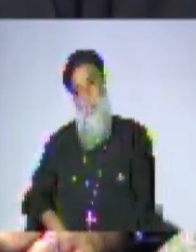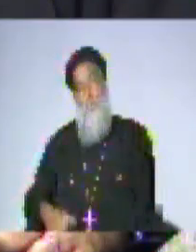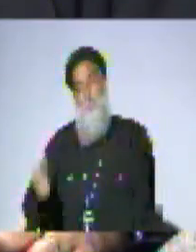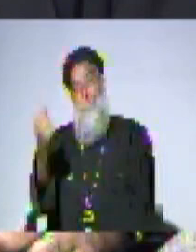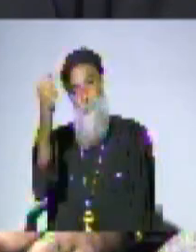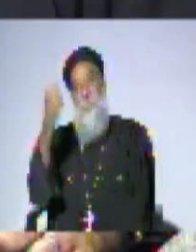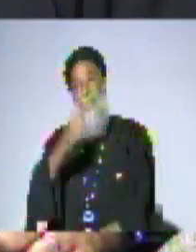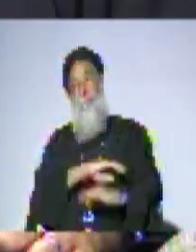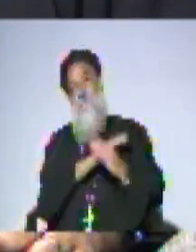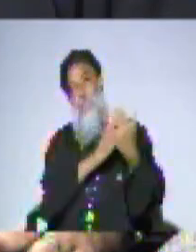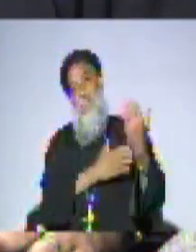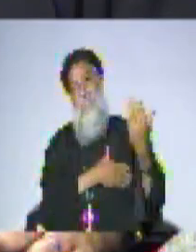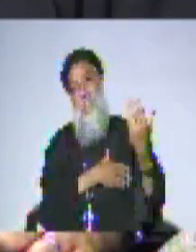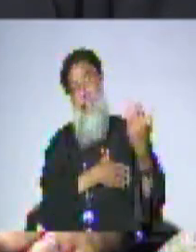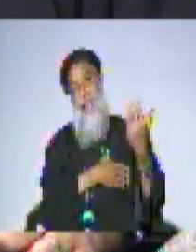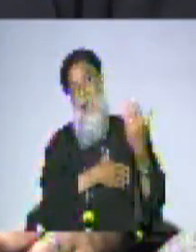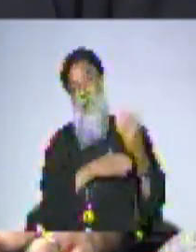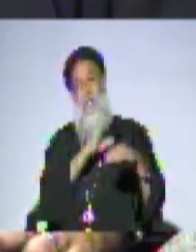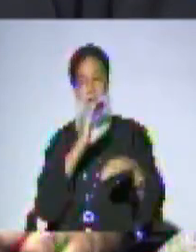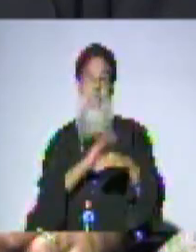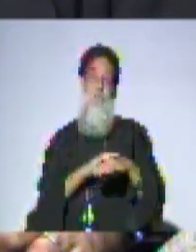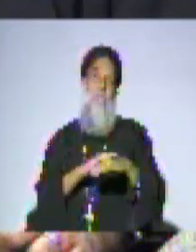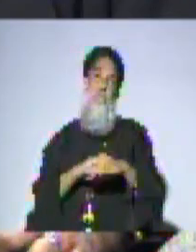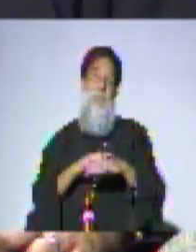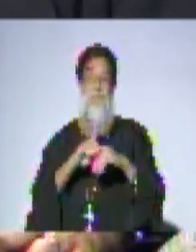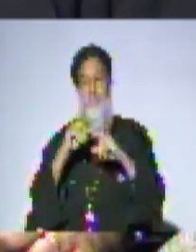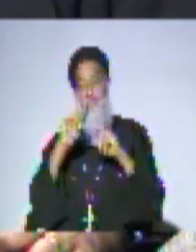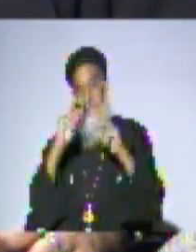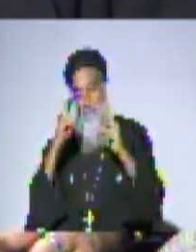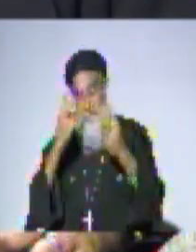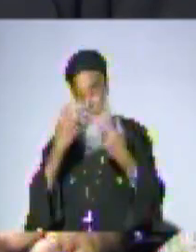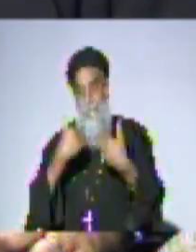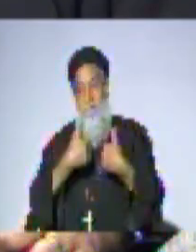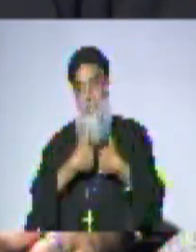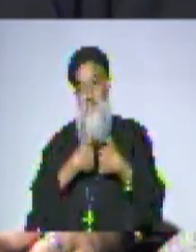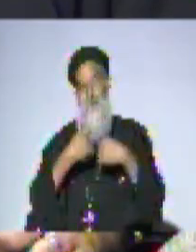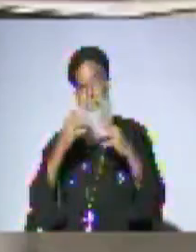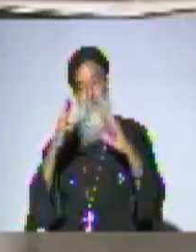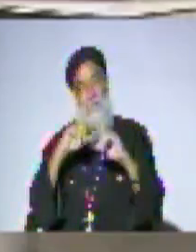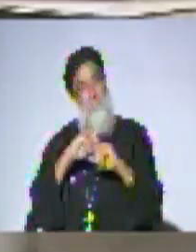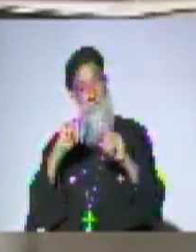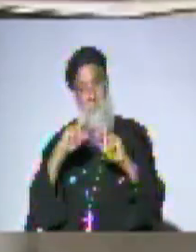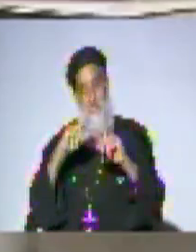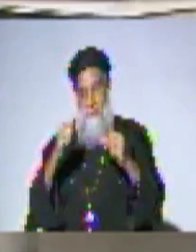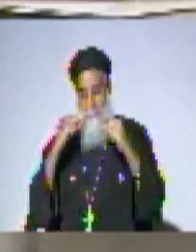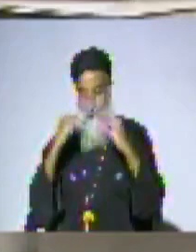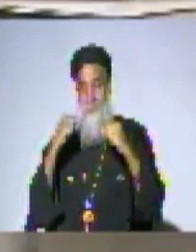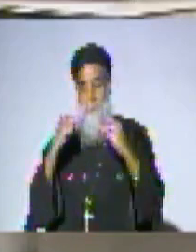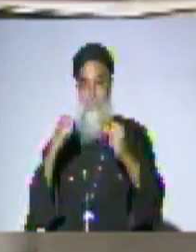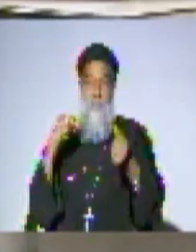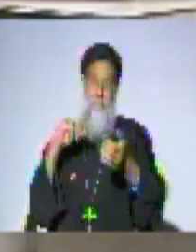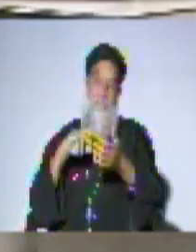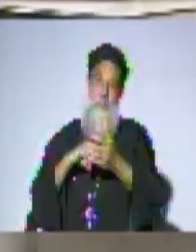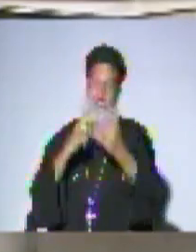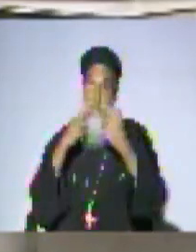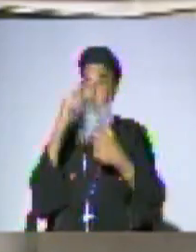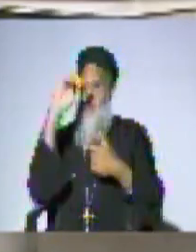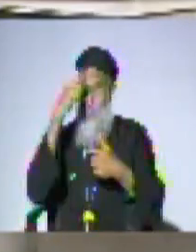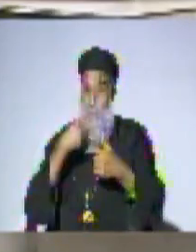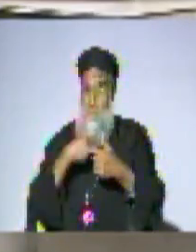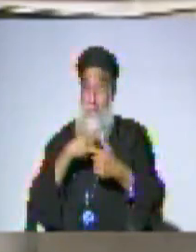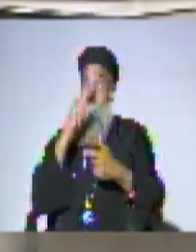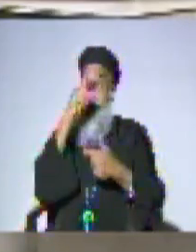أعطينا قوة لهذه الخدمة المخوفة قوة التي السر إيمان العظيم. بالظبط، لأن فعل الله غير مرئي،